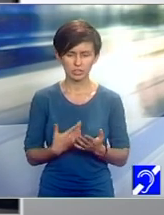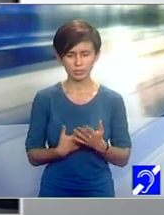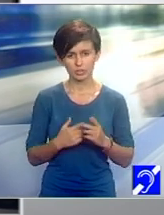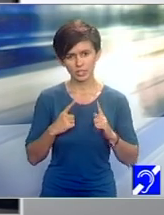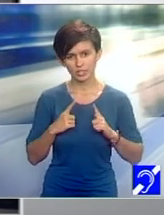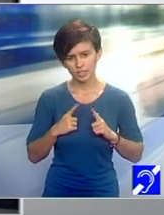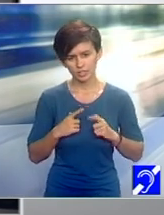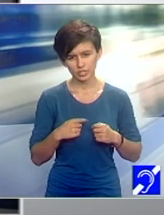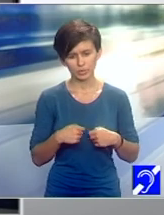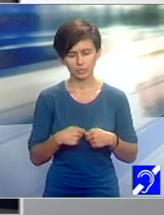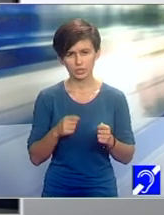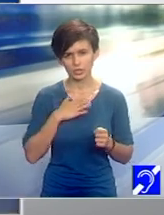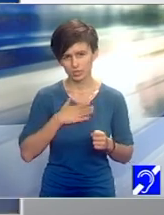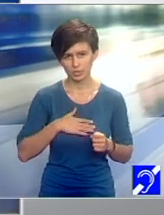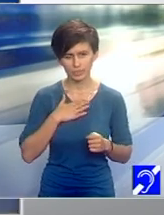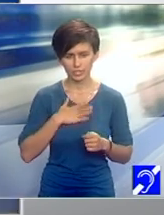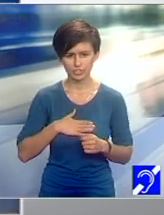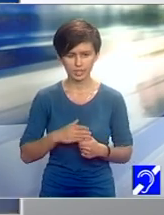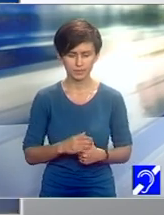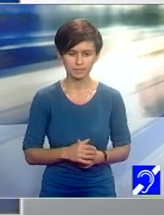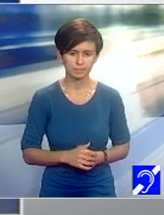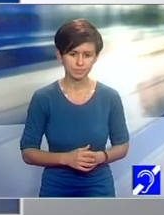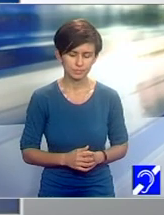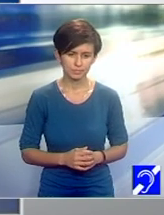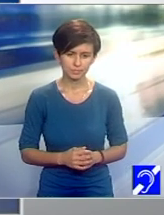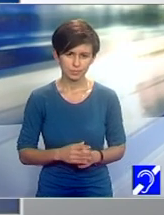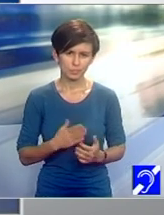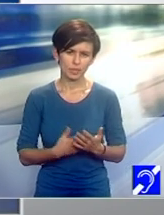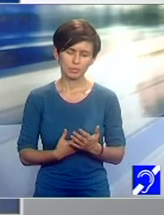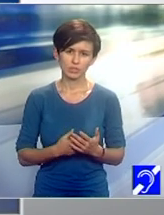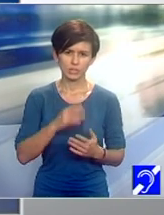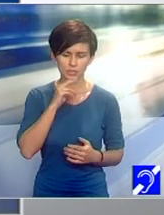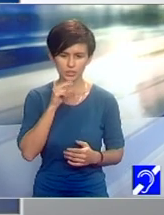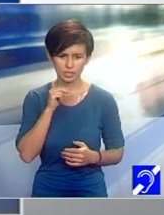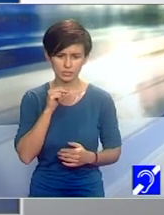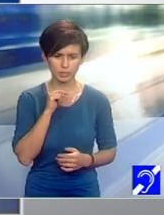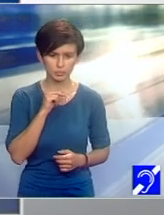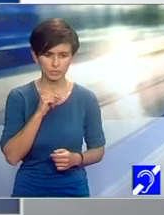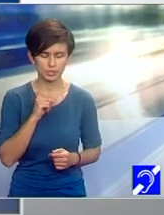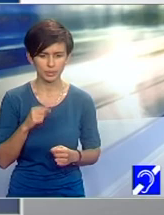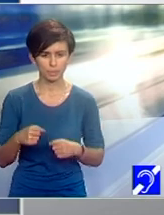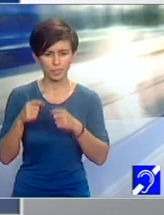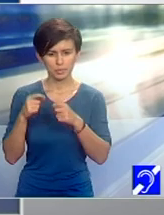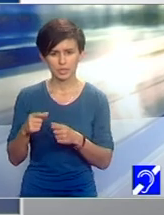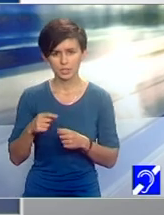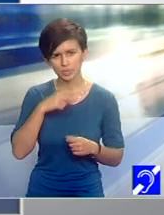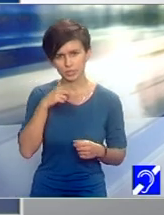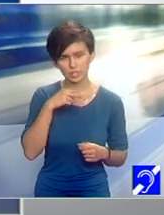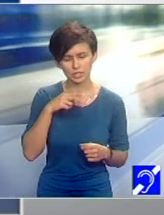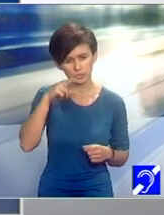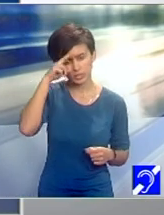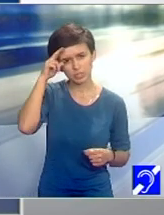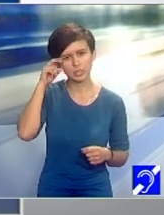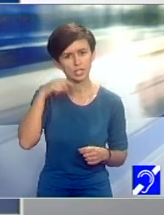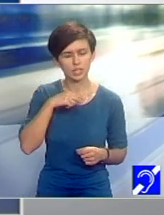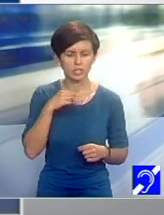drag. Și atunci, ca să vorbim despre Departamentul de Pedagogie și Didactică în Limba Germană al Facultății de